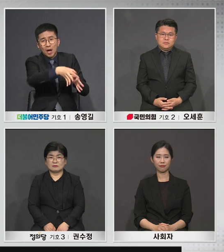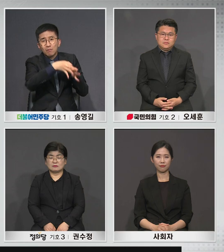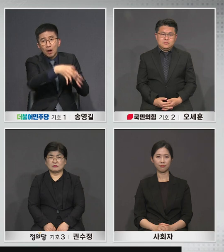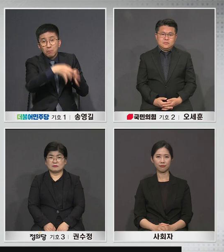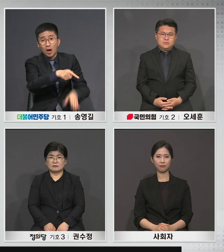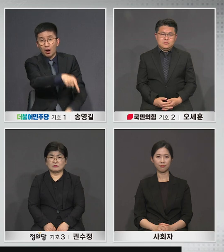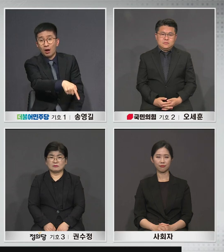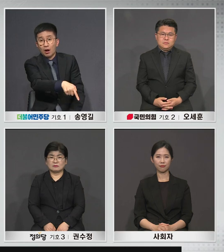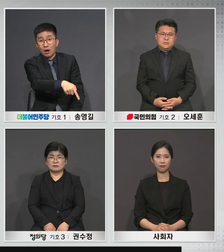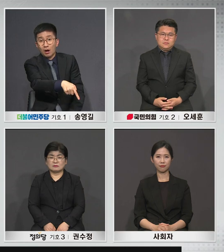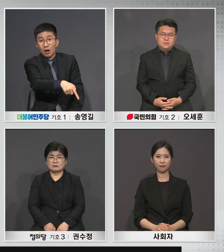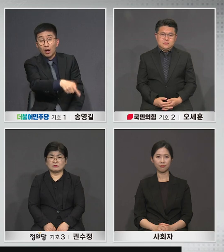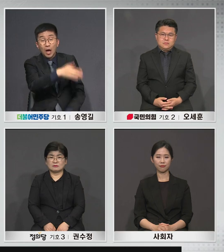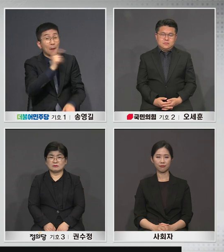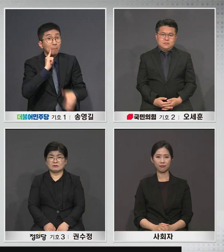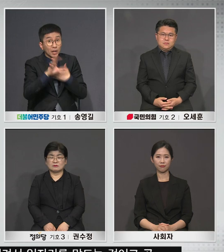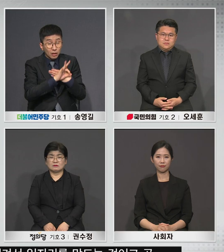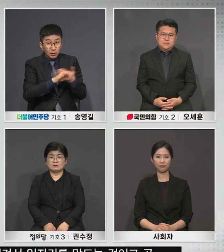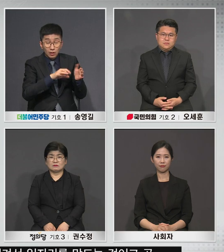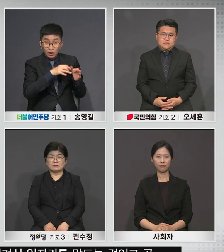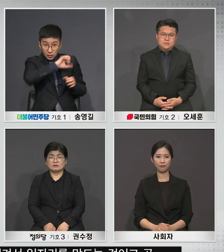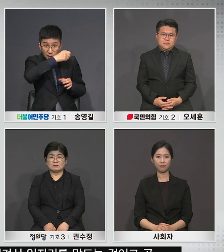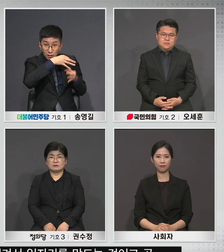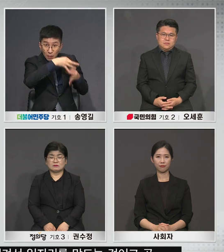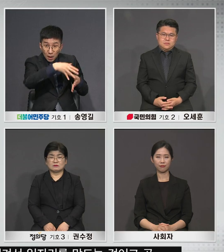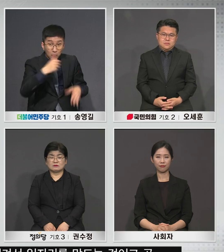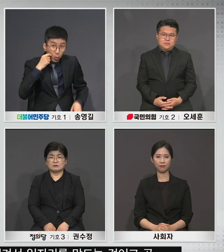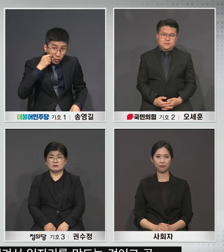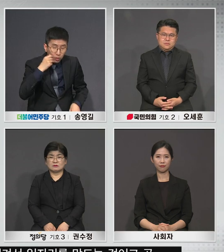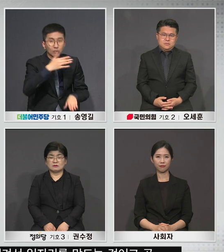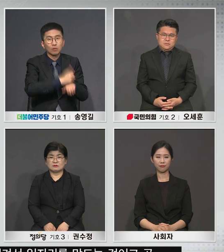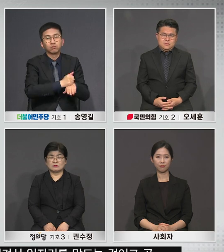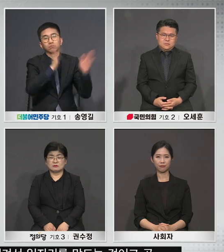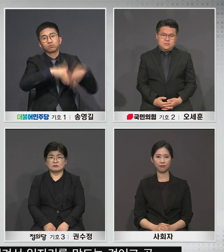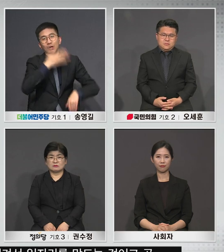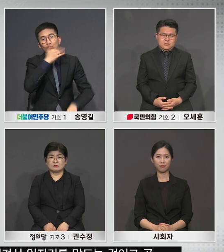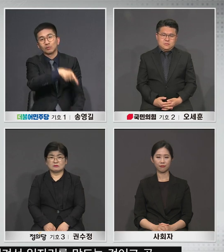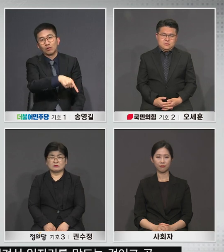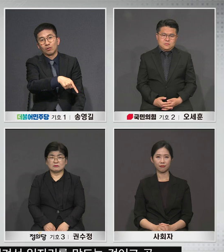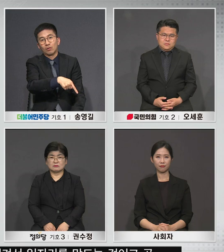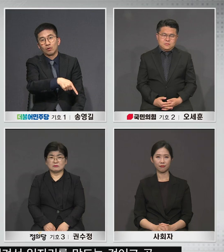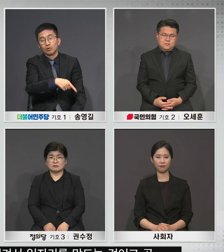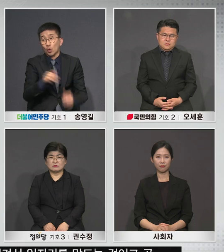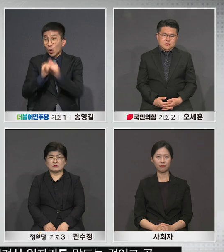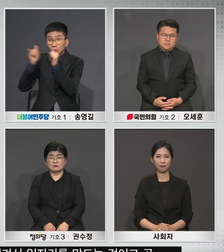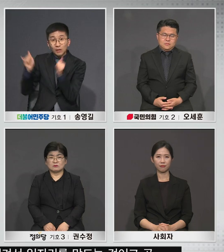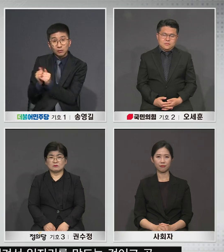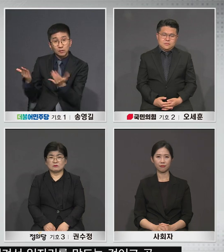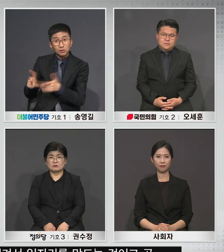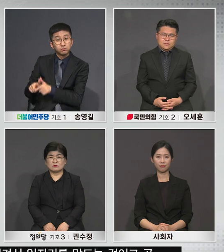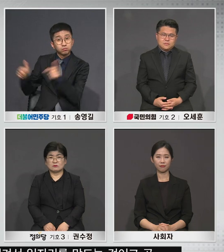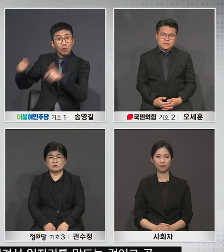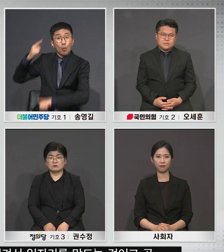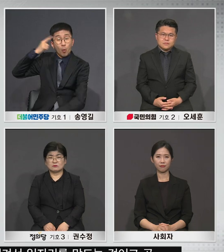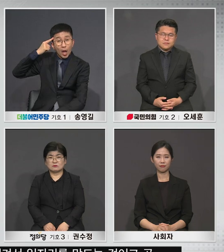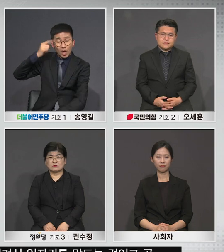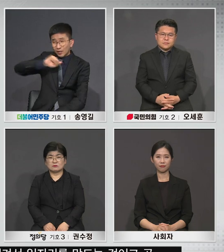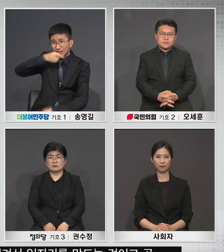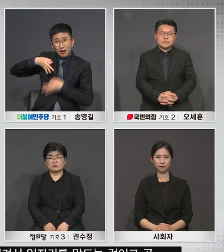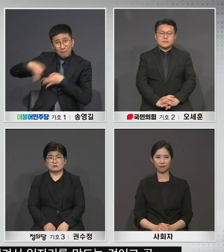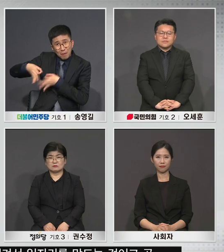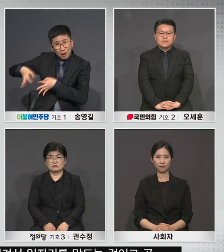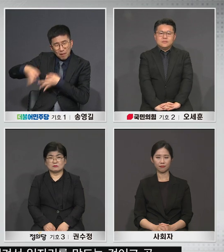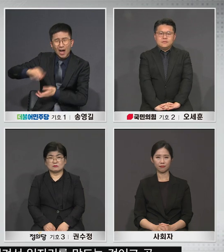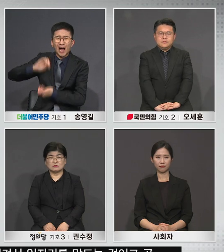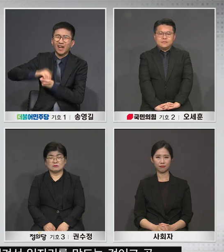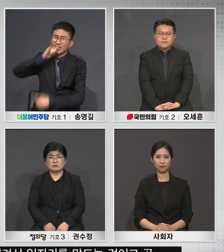지속 가능할 수 없는 일자리이기 때문에 우리가 사회적 기업을 만드는 것도 계속 공공 예산으로만 일자리를 유지할 수 없기